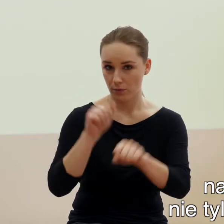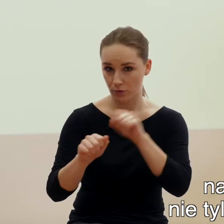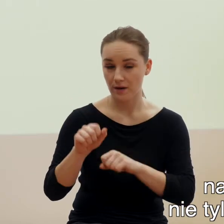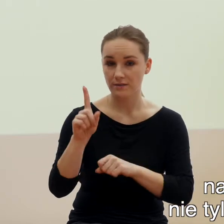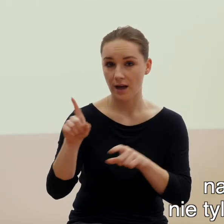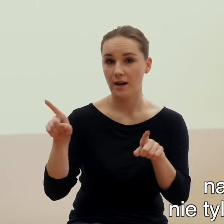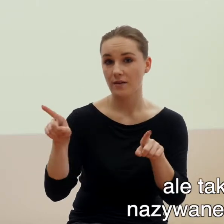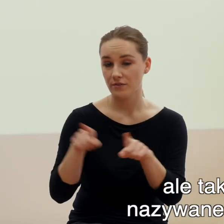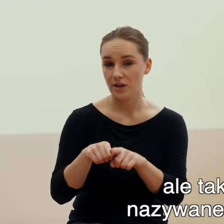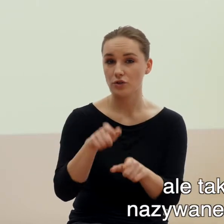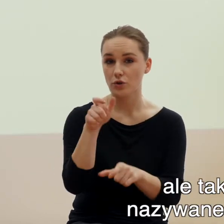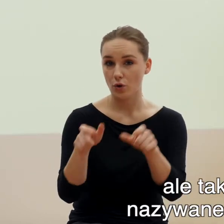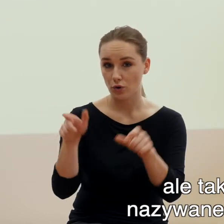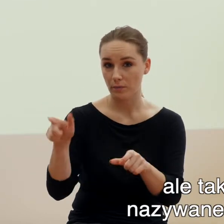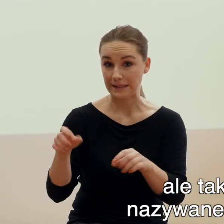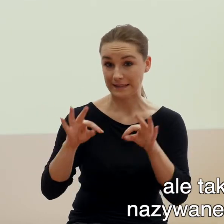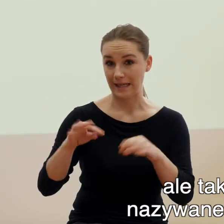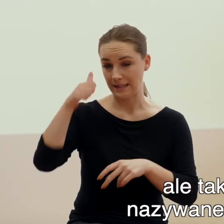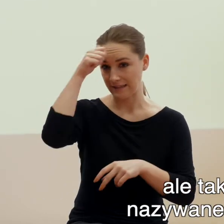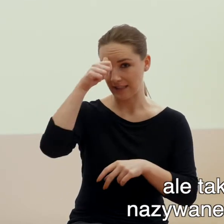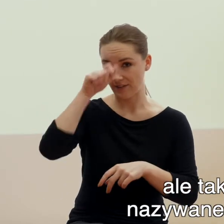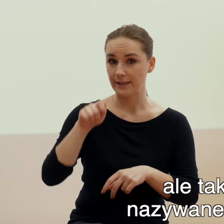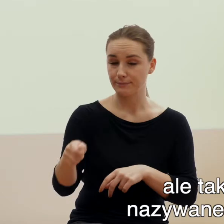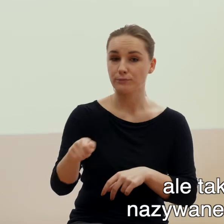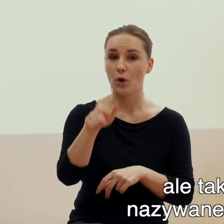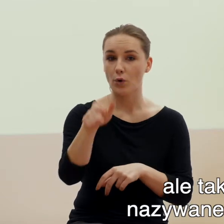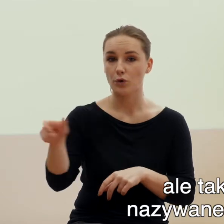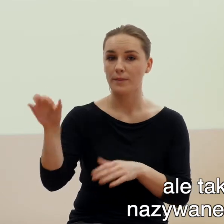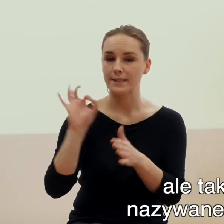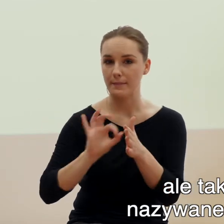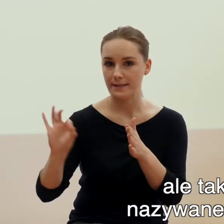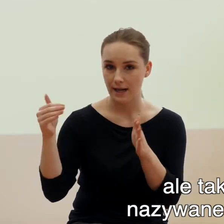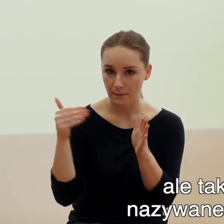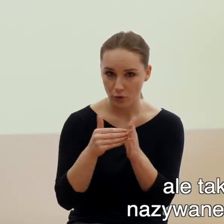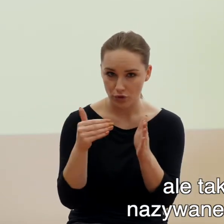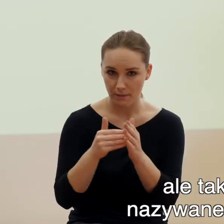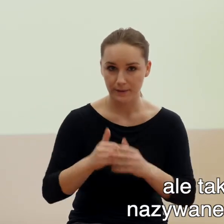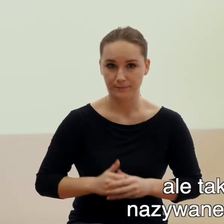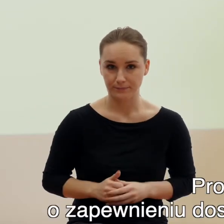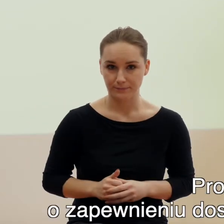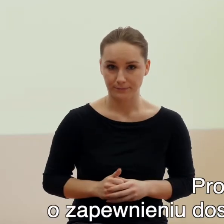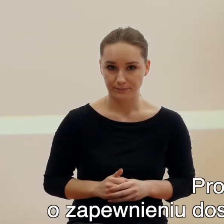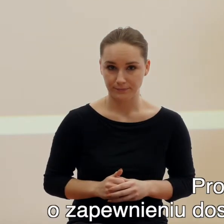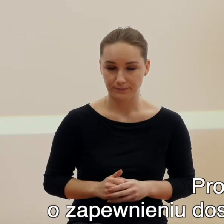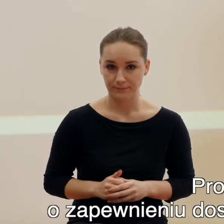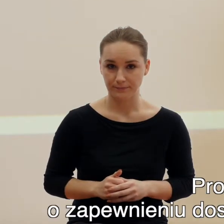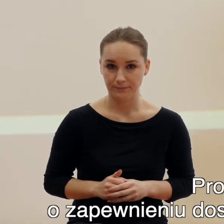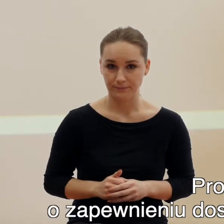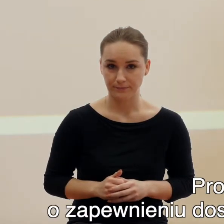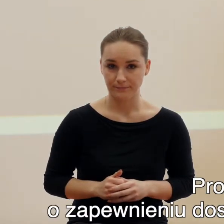z niepełnosprawnościami, ale także osób, które są w tym momencie nazywane osobami ze szczególnymi potrzebami. Proszę spojrzeć.